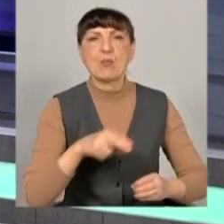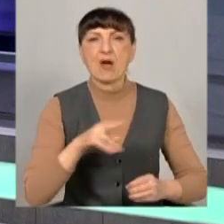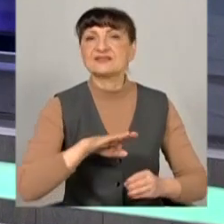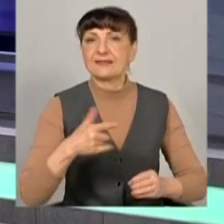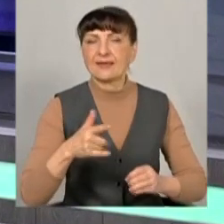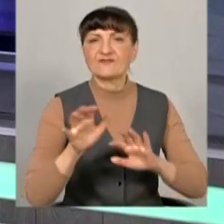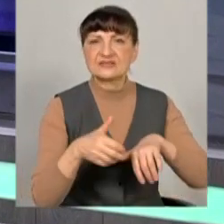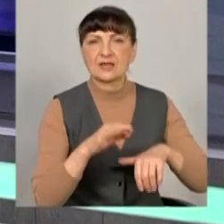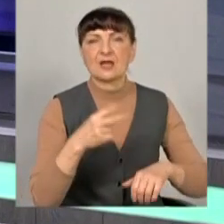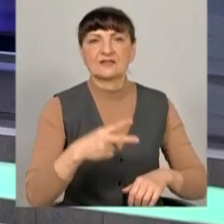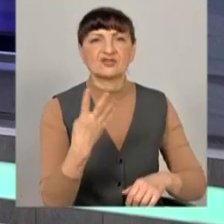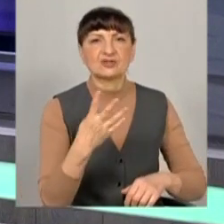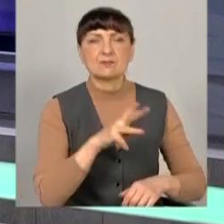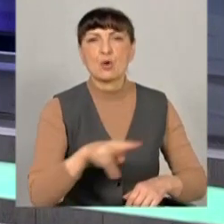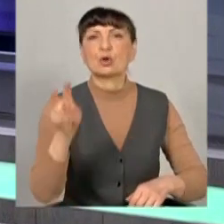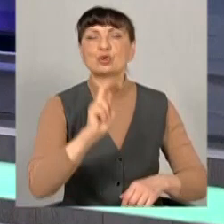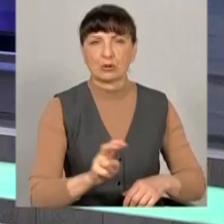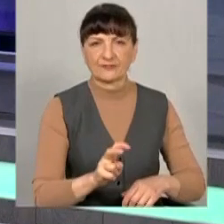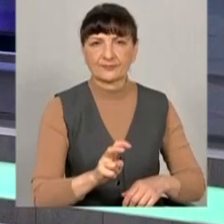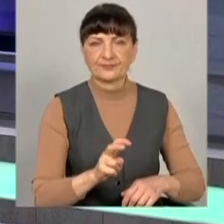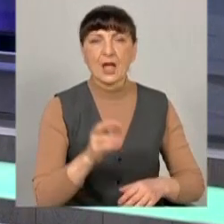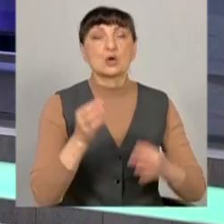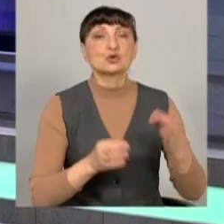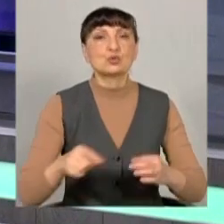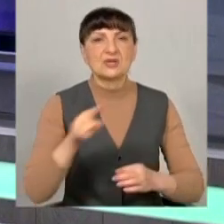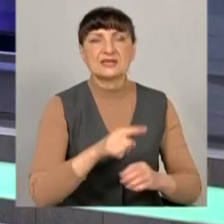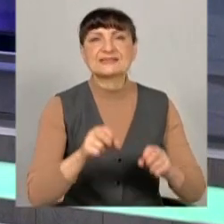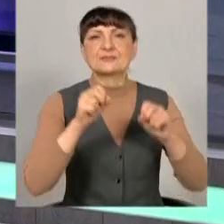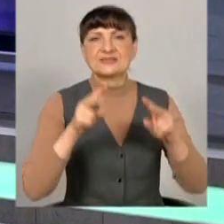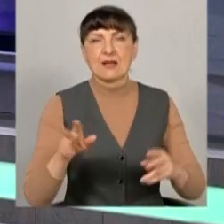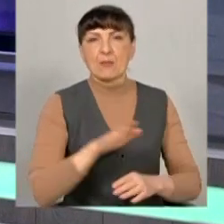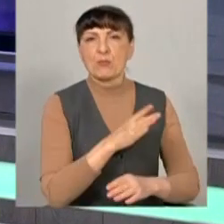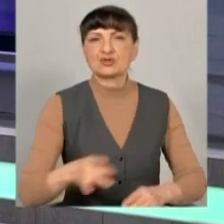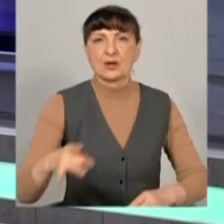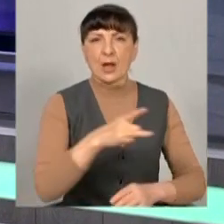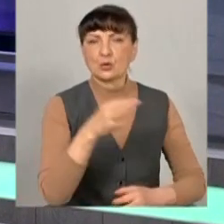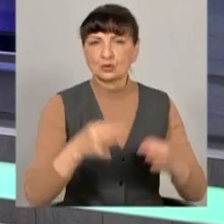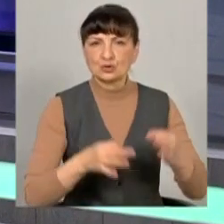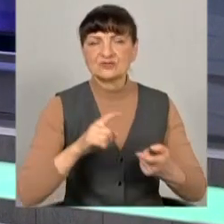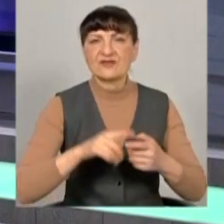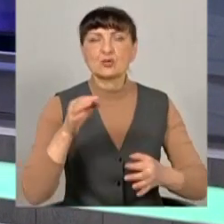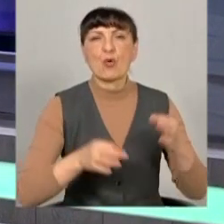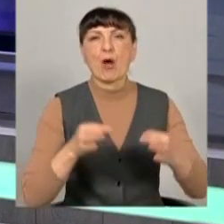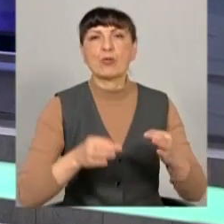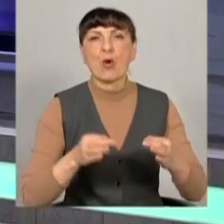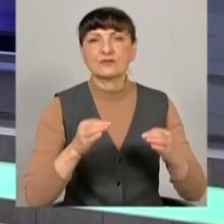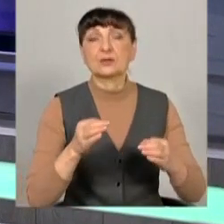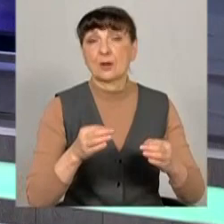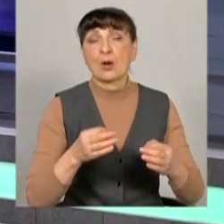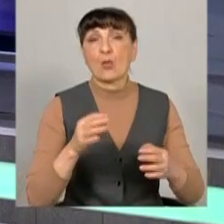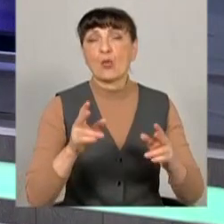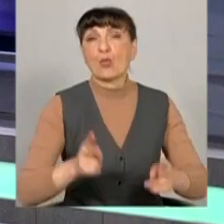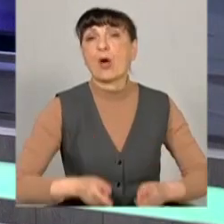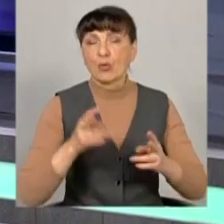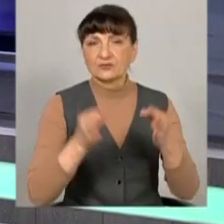и 24 миллиона долларов. Отмечу, что судили их в специализированном межрайонном суде по уголовным делам города Астаны под грифом